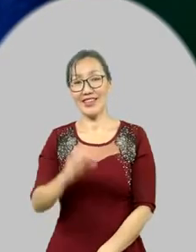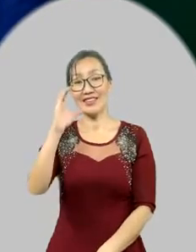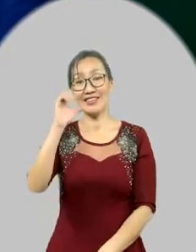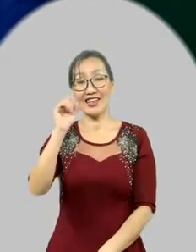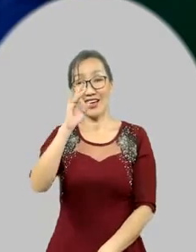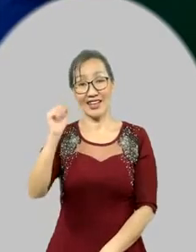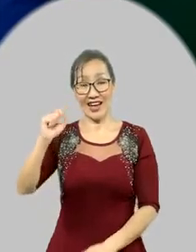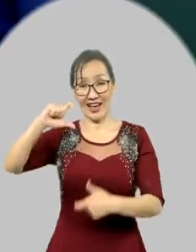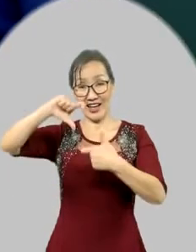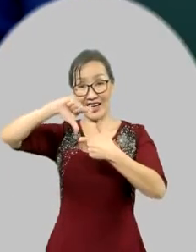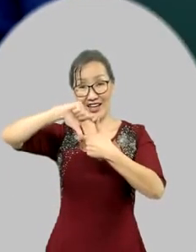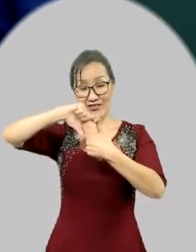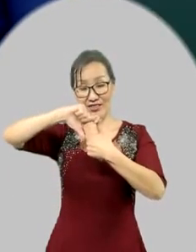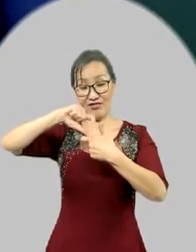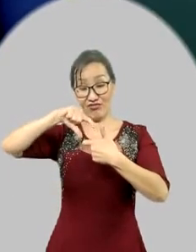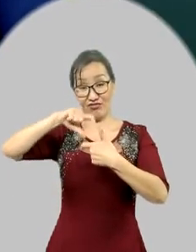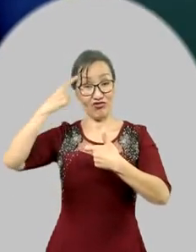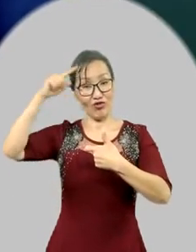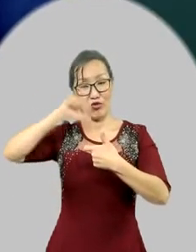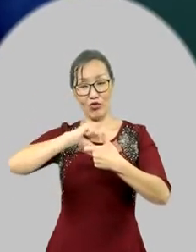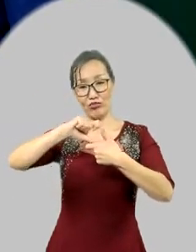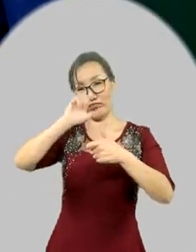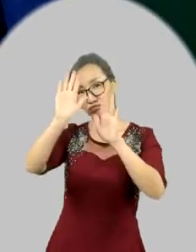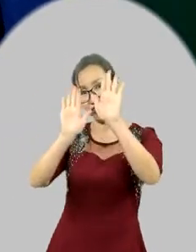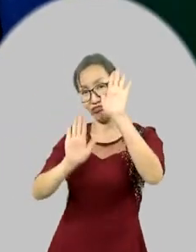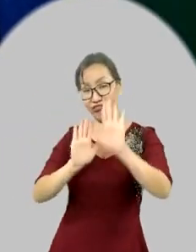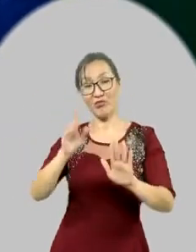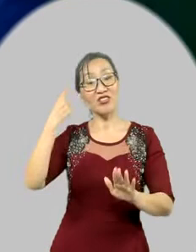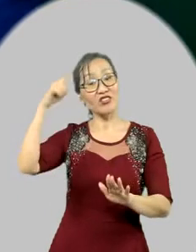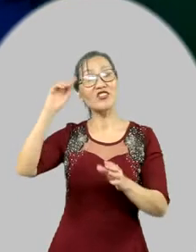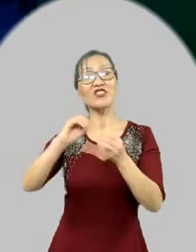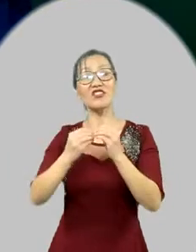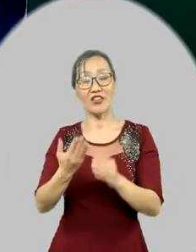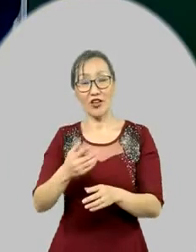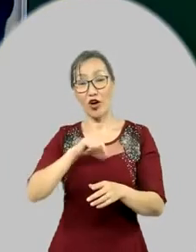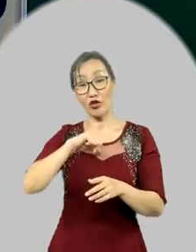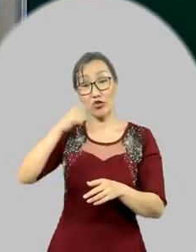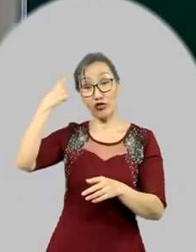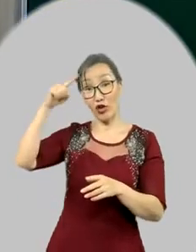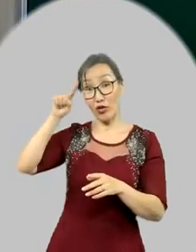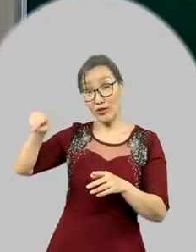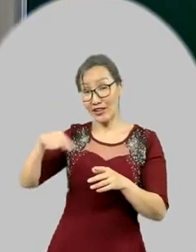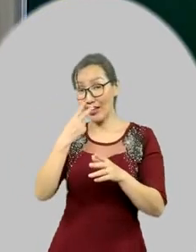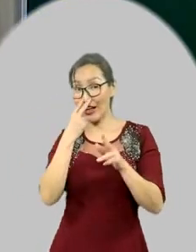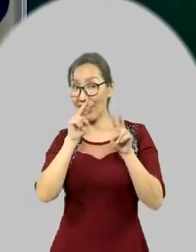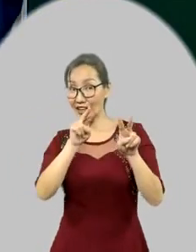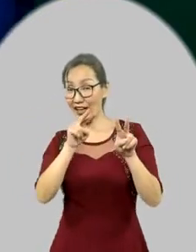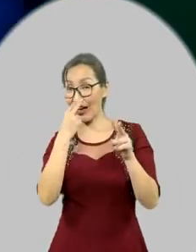Сара квадратыг эвлүүлж зохиомж хийв. За зохиомж ажиглаараа 1-р